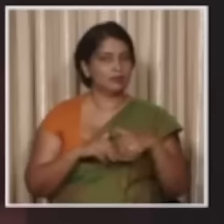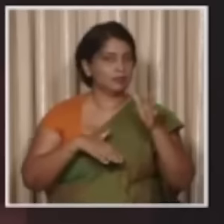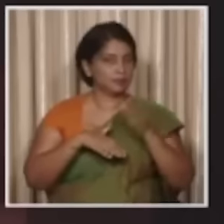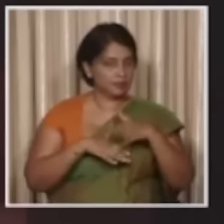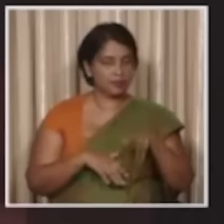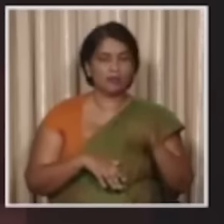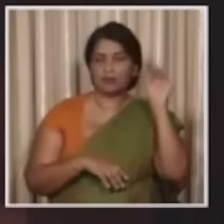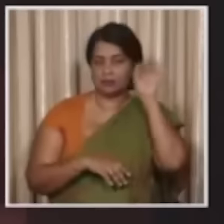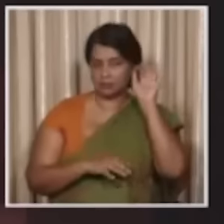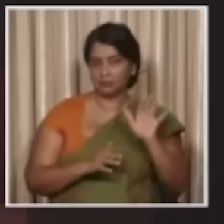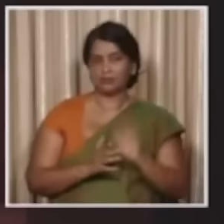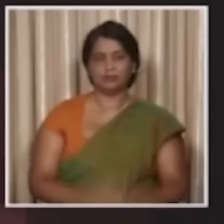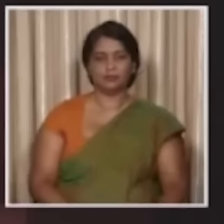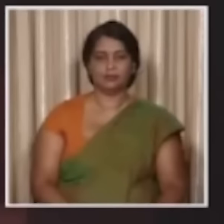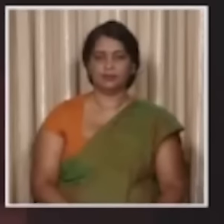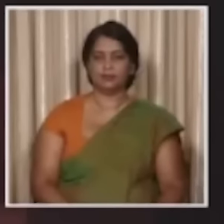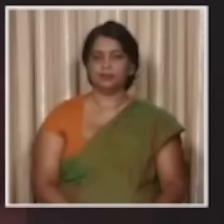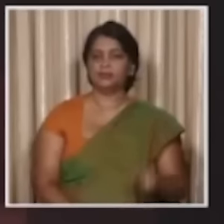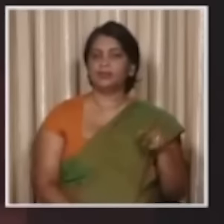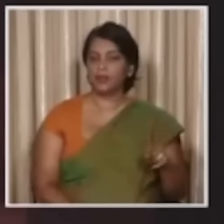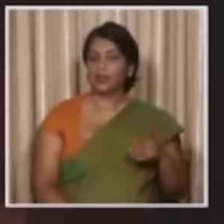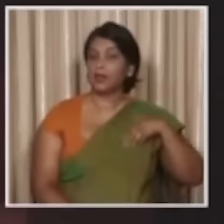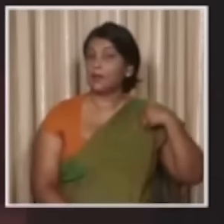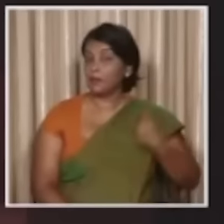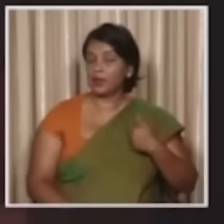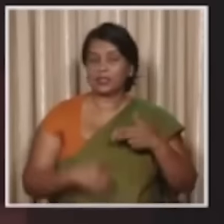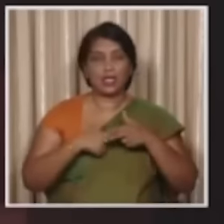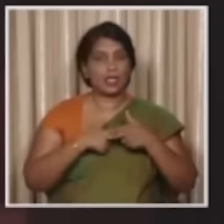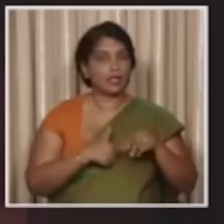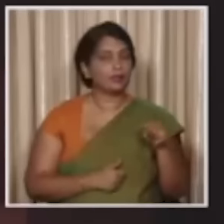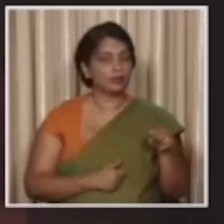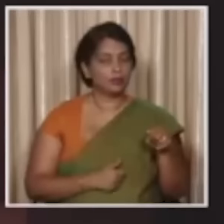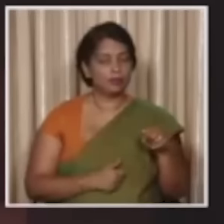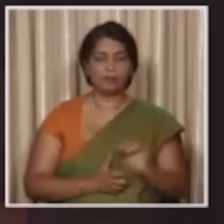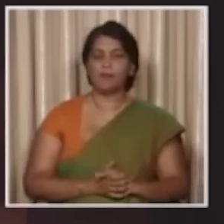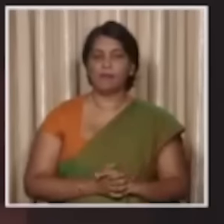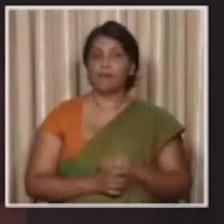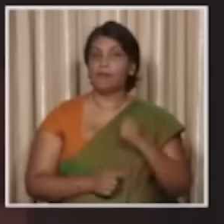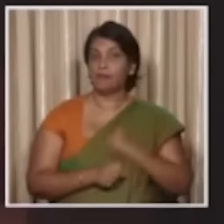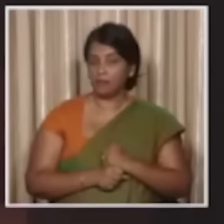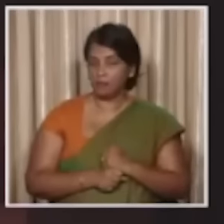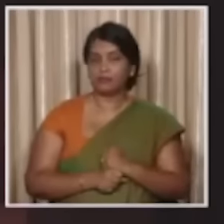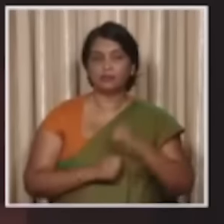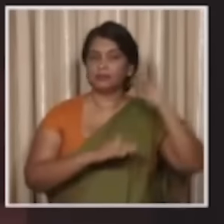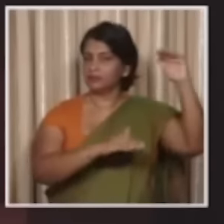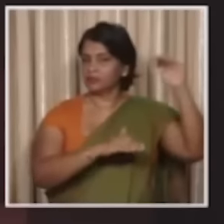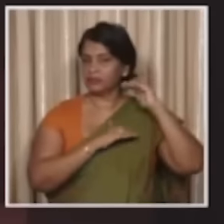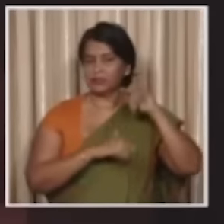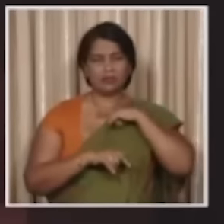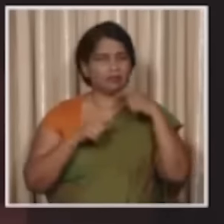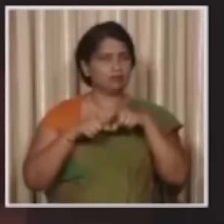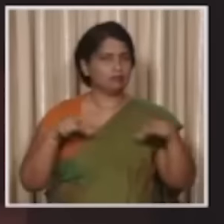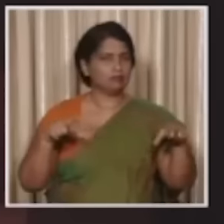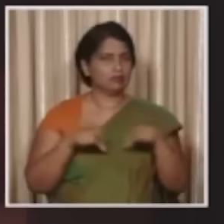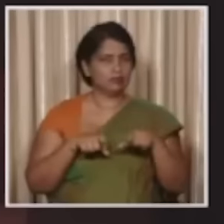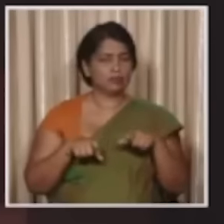ඇති බව වාර්තා වෙනවා ඊට ප්‍රධානතම හේතුව වී ඇත්තේ රජයේ ආනායනික සනීපාරක්ෂක